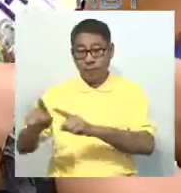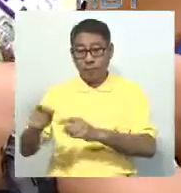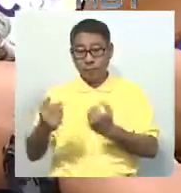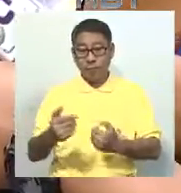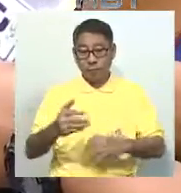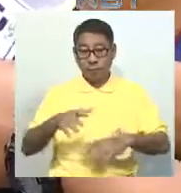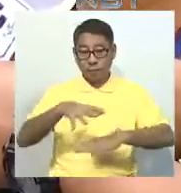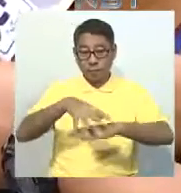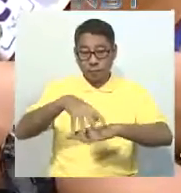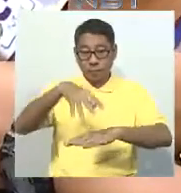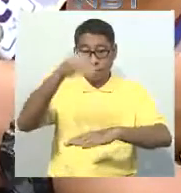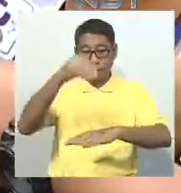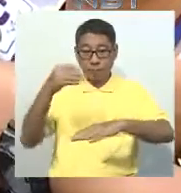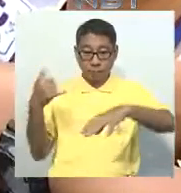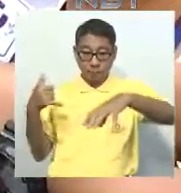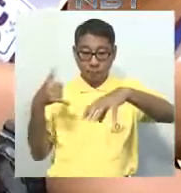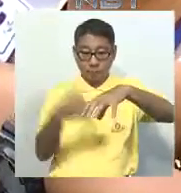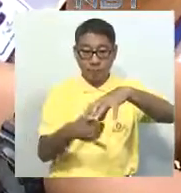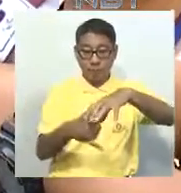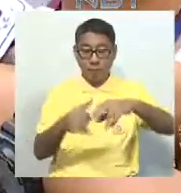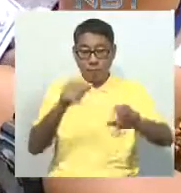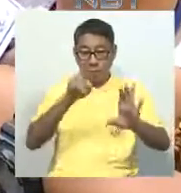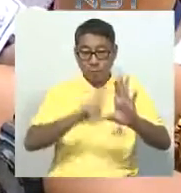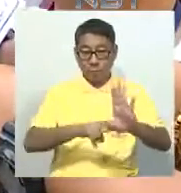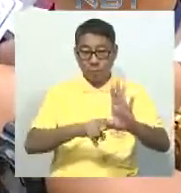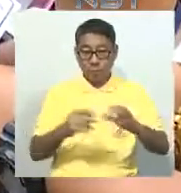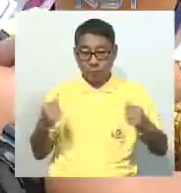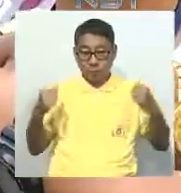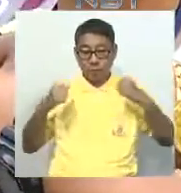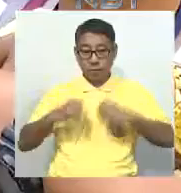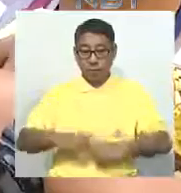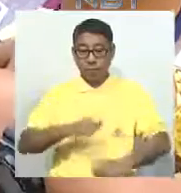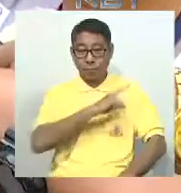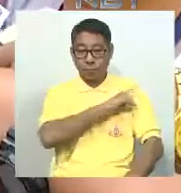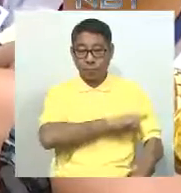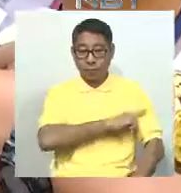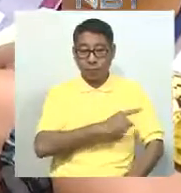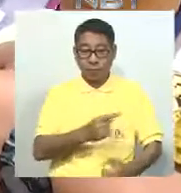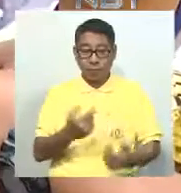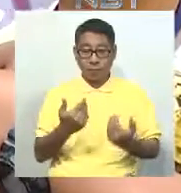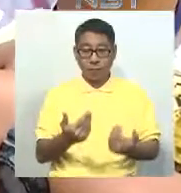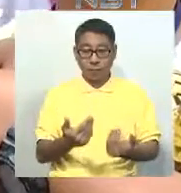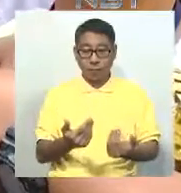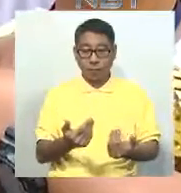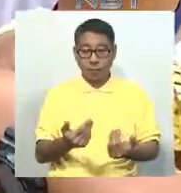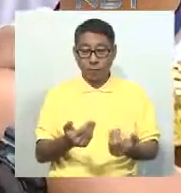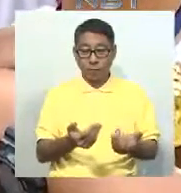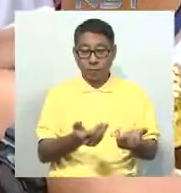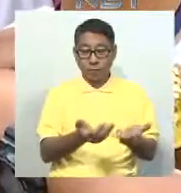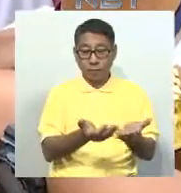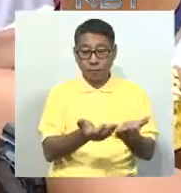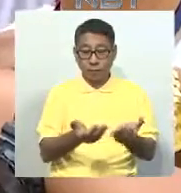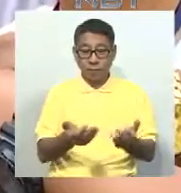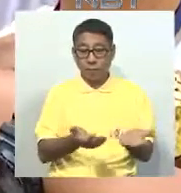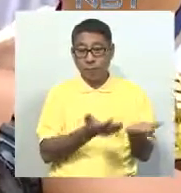ว่าเป็นมนดบที่ขึ้นไปประทับนั่งแล้วก็ส่งนุ่งขาวห่มขาวแล้วรับน้ำไม่ใช่รับน้ำเขาเรียกสงมุรธาพิเศษ